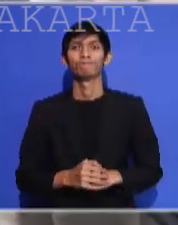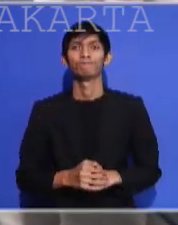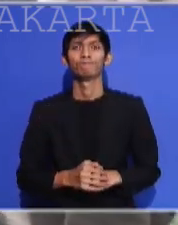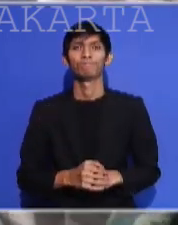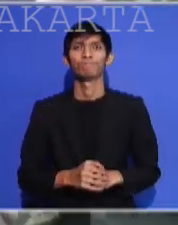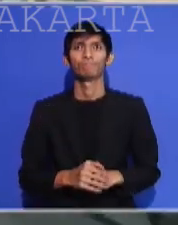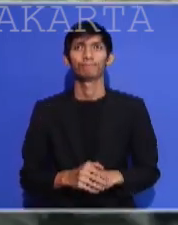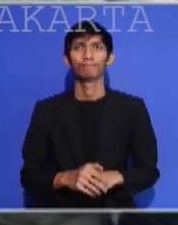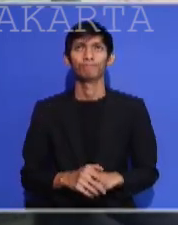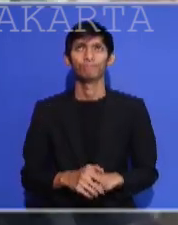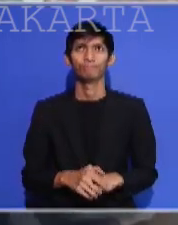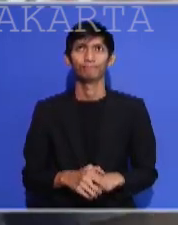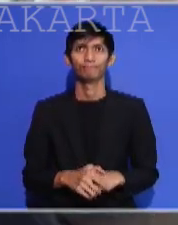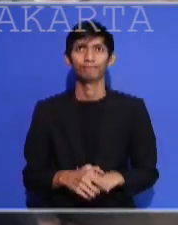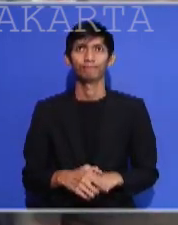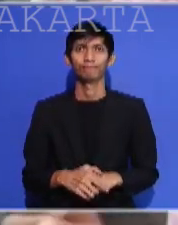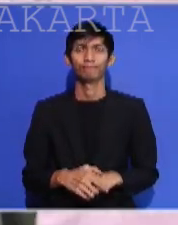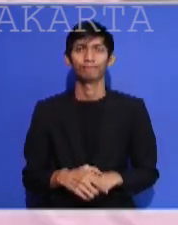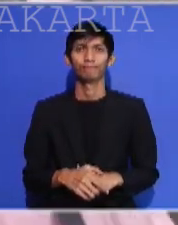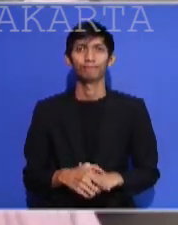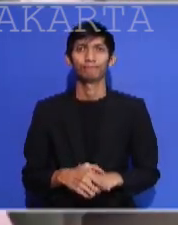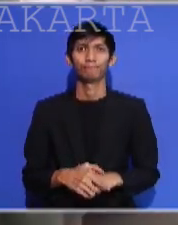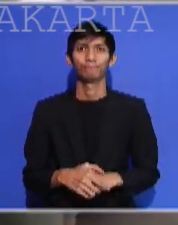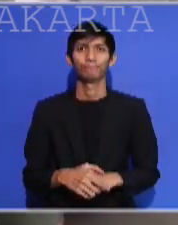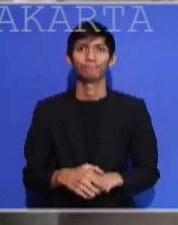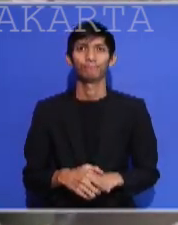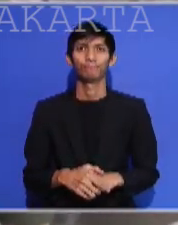wisata Puncak suro lohyo ini Demikian JAT Miko Hadi melaporkan dari kulam Progo